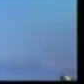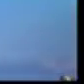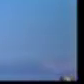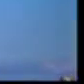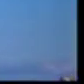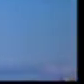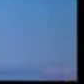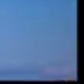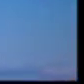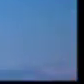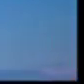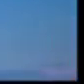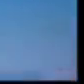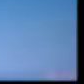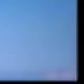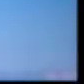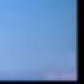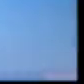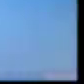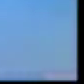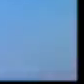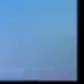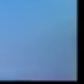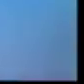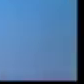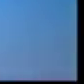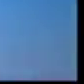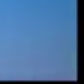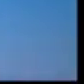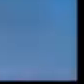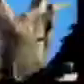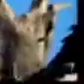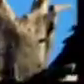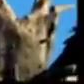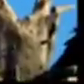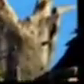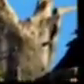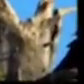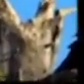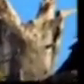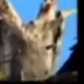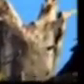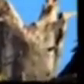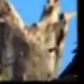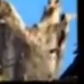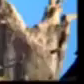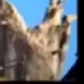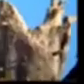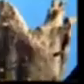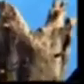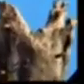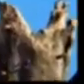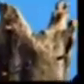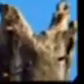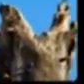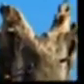С научной точки зрения, орел – это хищная птица, принадлежащая к семейству ястребиных. Он имеет массивное телосложение, обладает